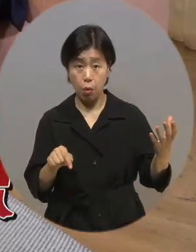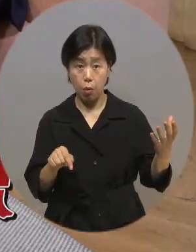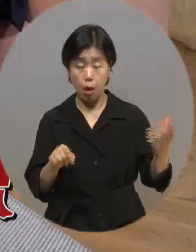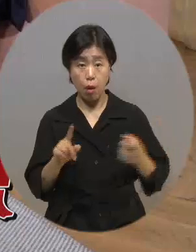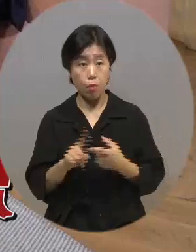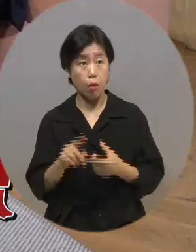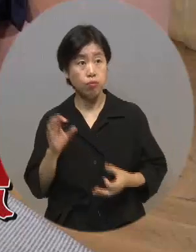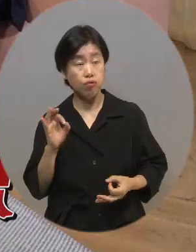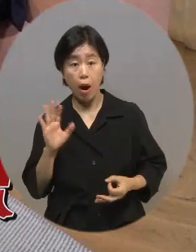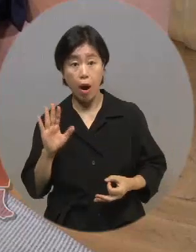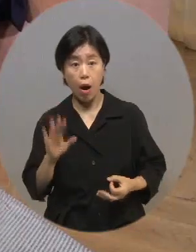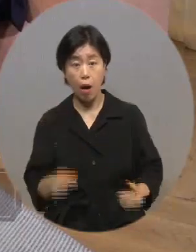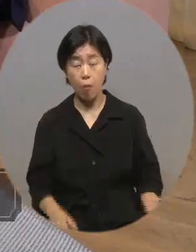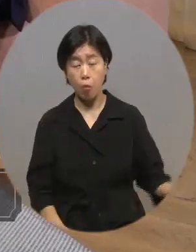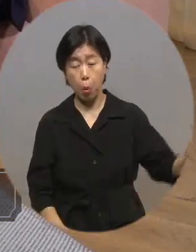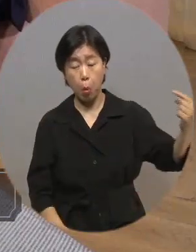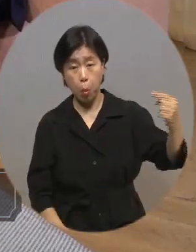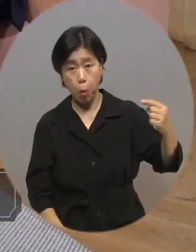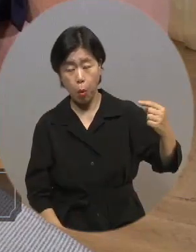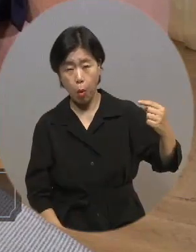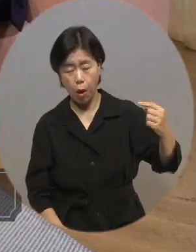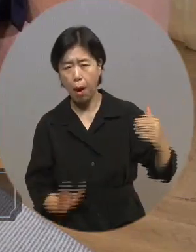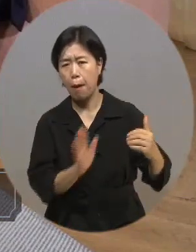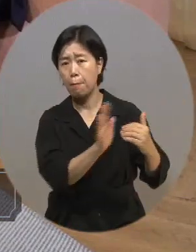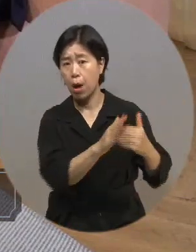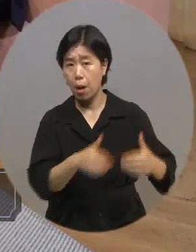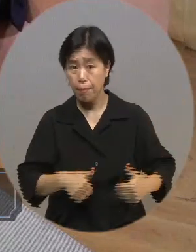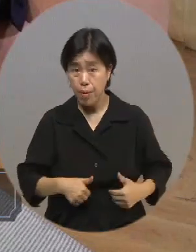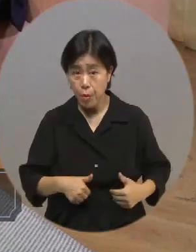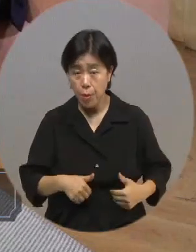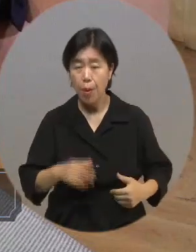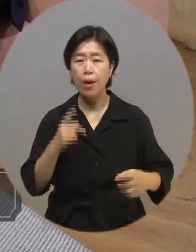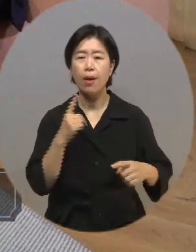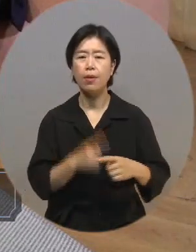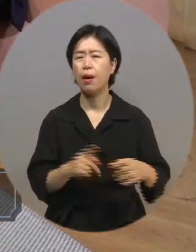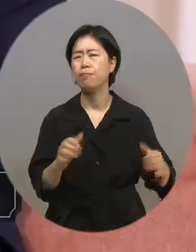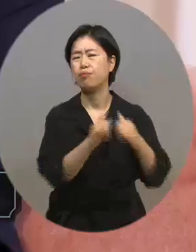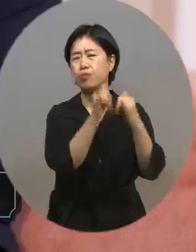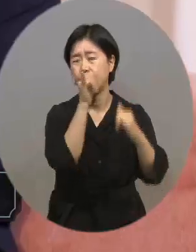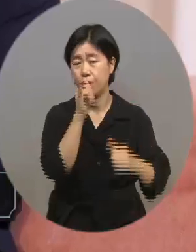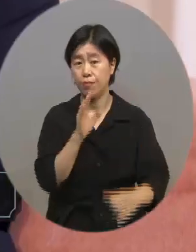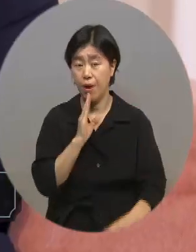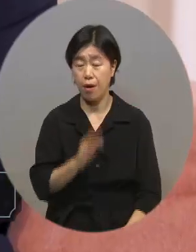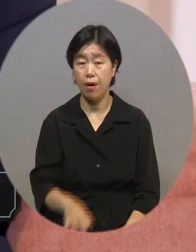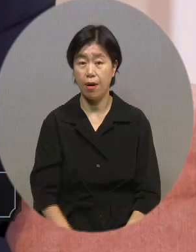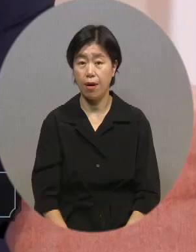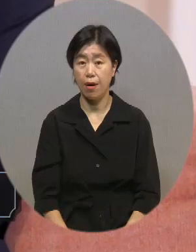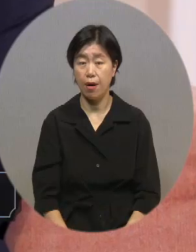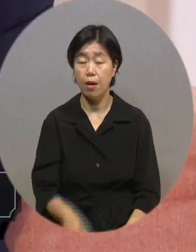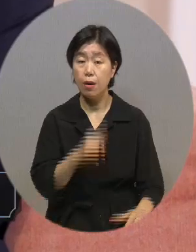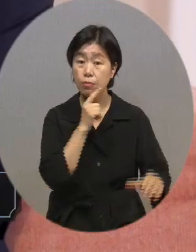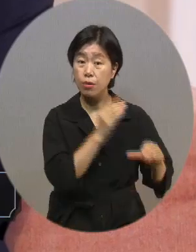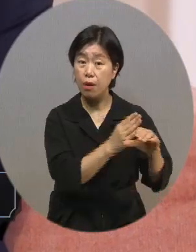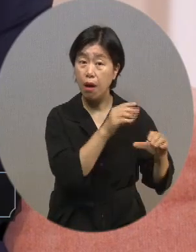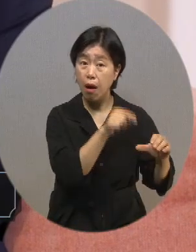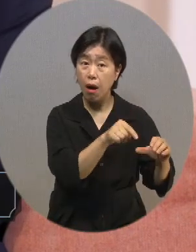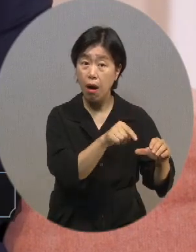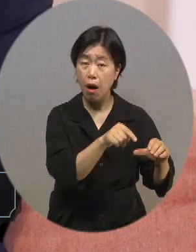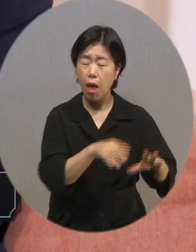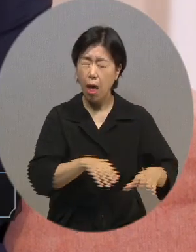수가 없어요. 특히 북한같이 못 먹고 못 사는 나라는 자존심밖에 없거든요. 군사분계선에 내려가고 하는 거는